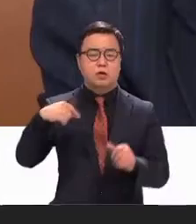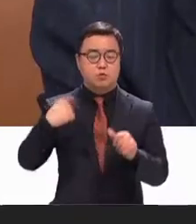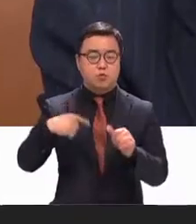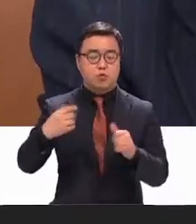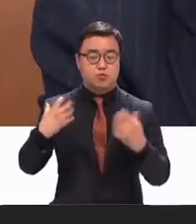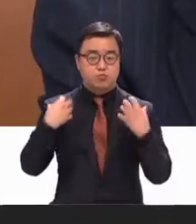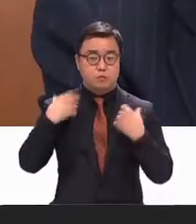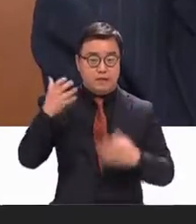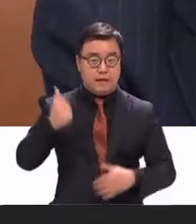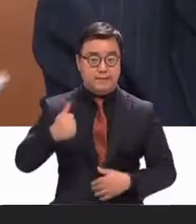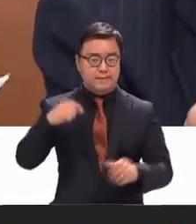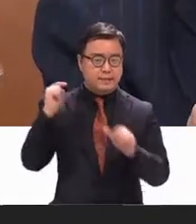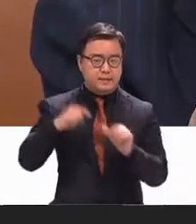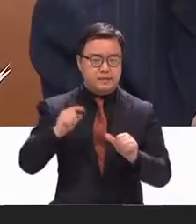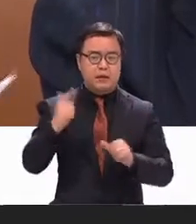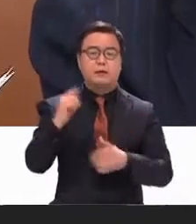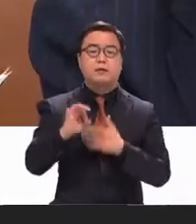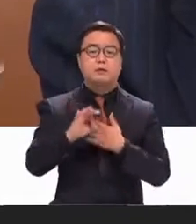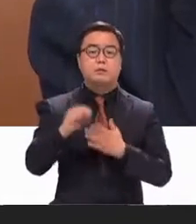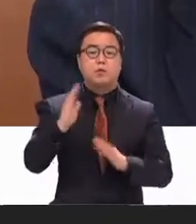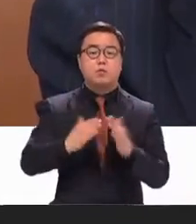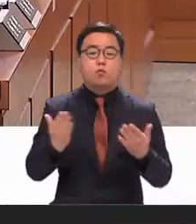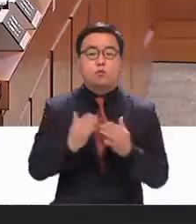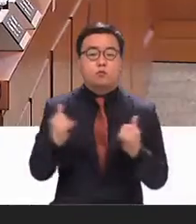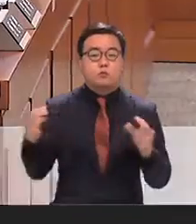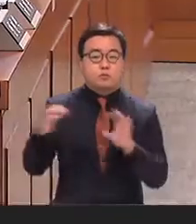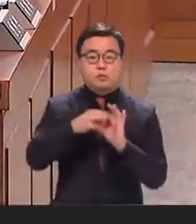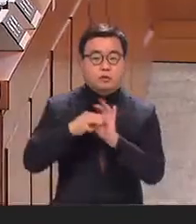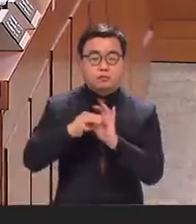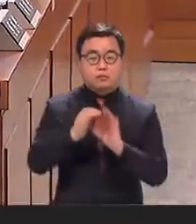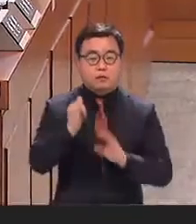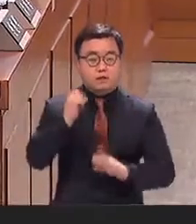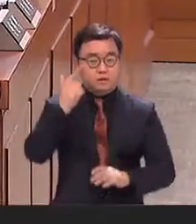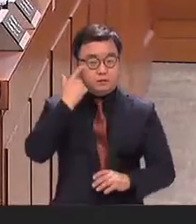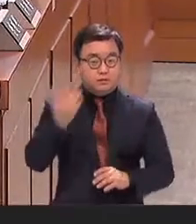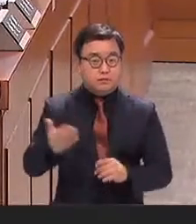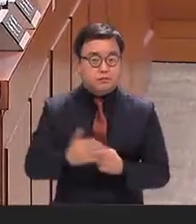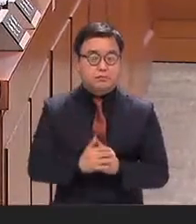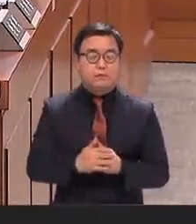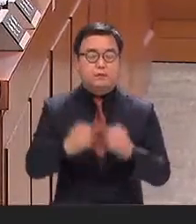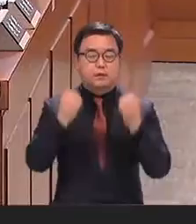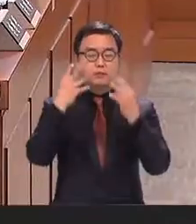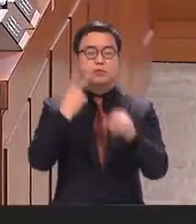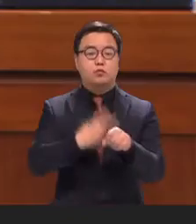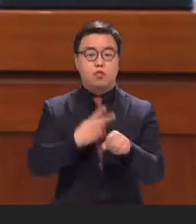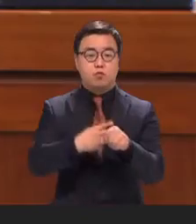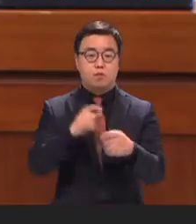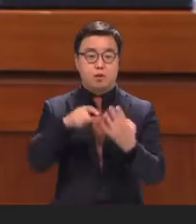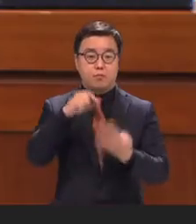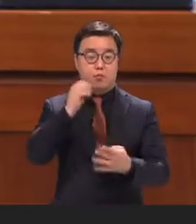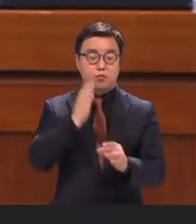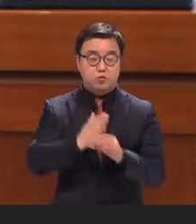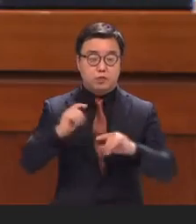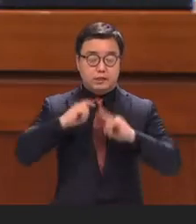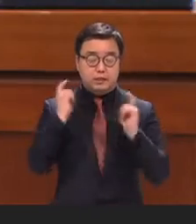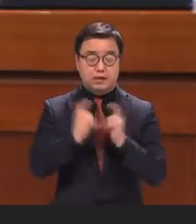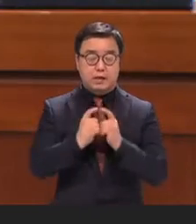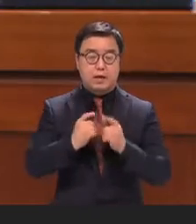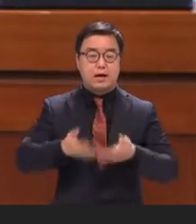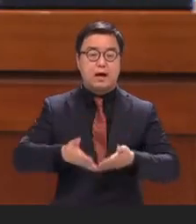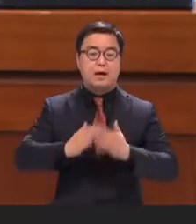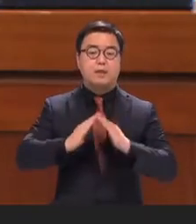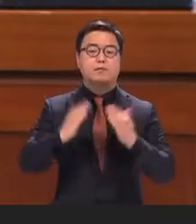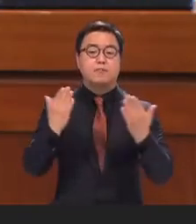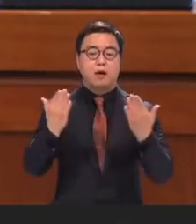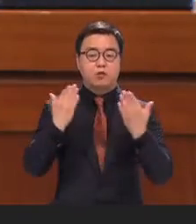공무원들이 한화학원과 어떤 결탁이 있었던 건지. 한화고가 신규 교원을 채용하는 과정에서 사립학교법을